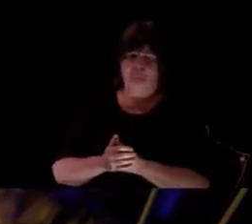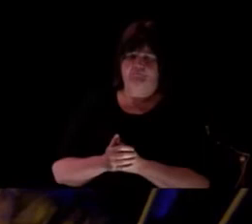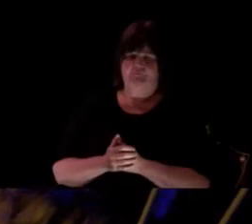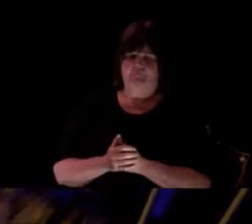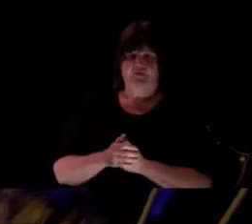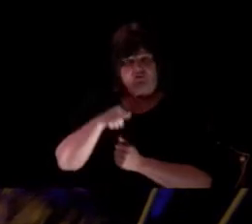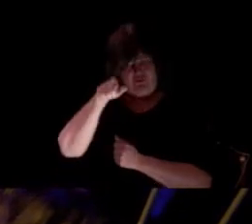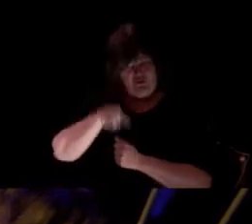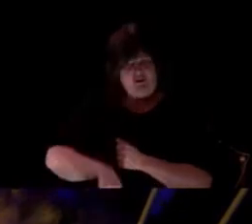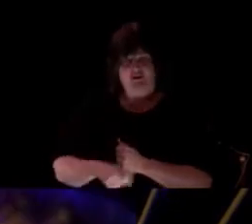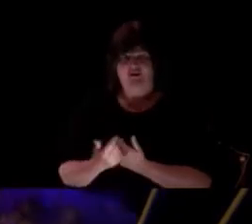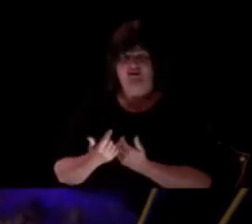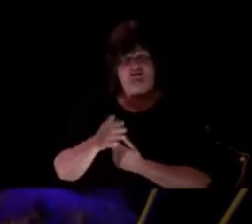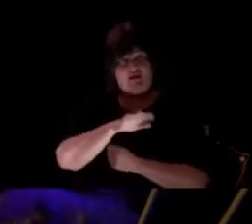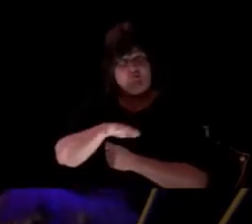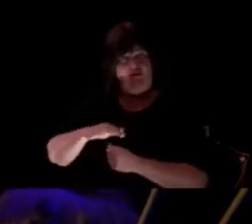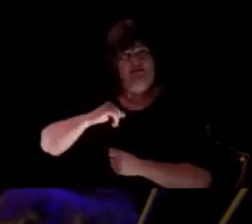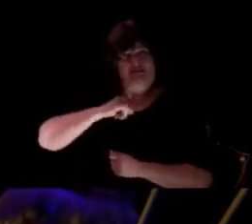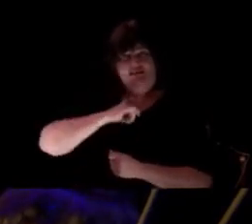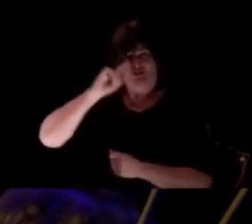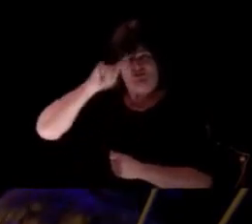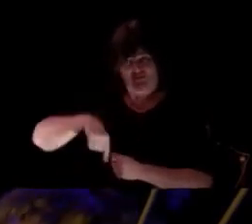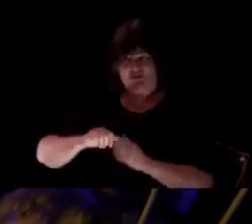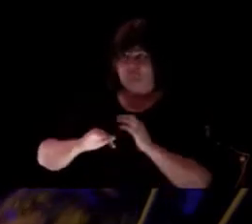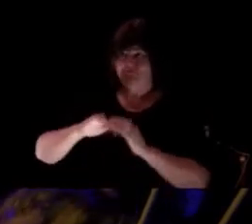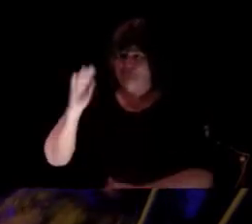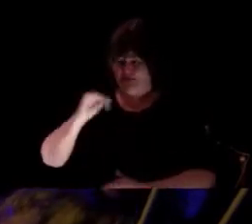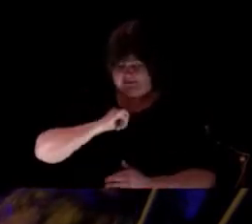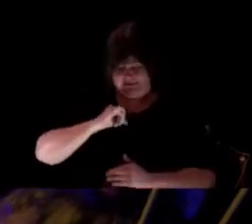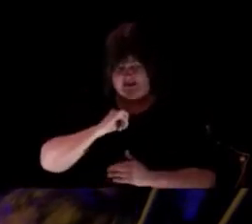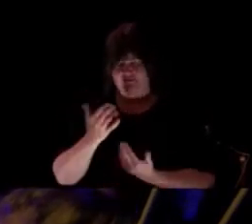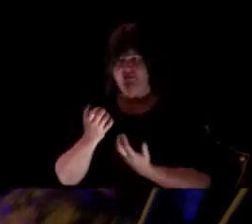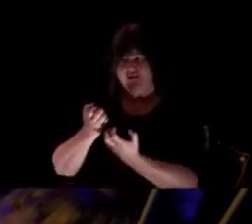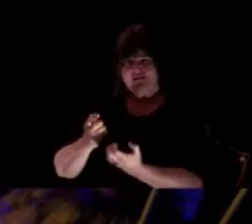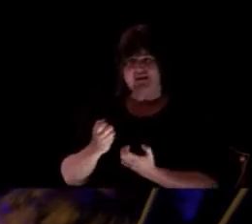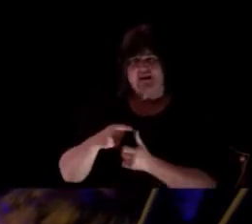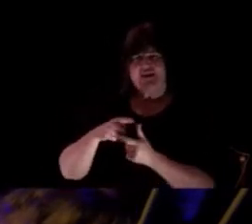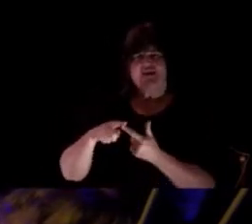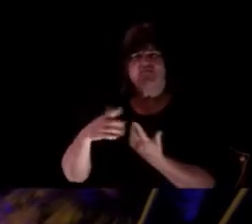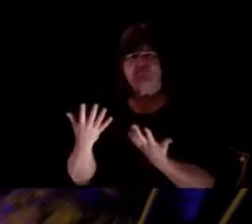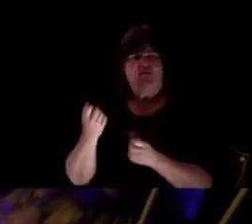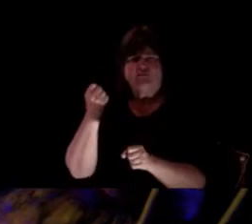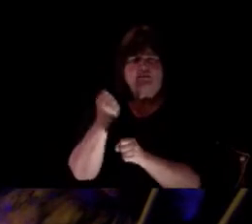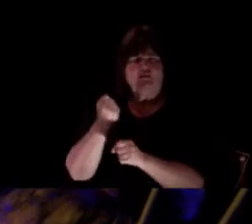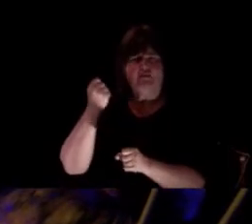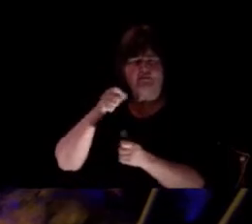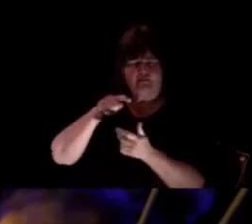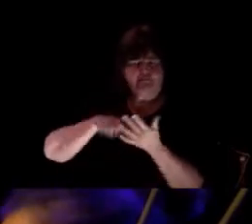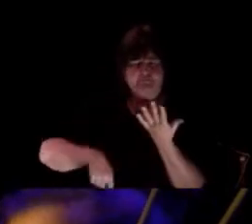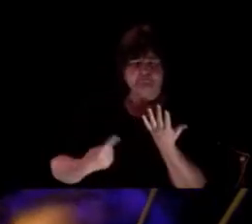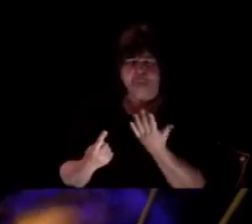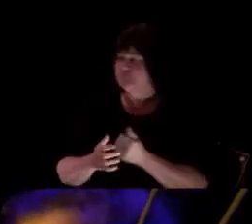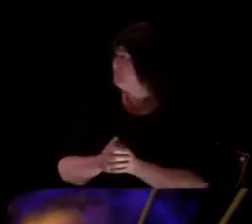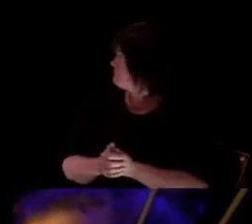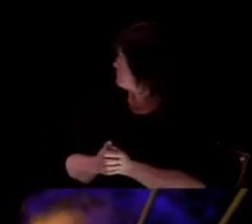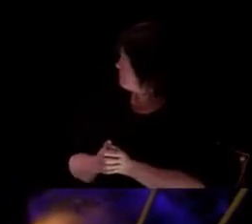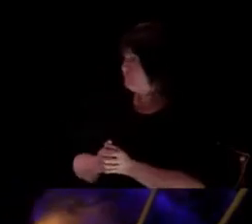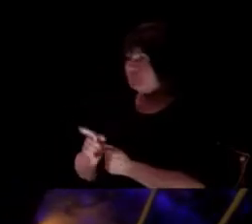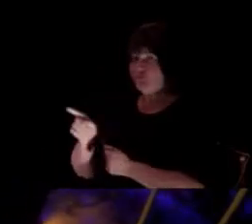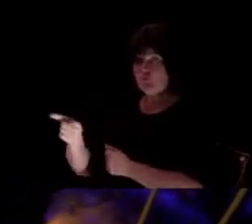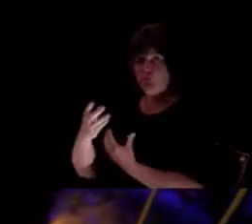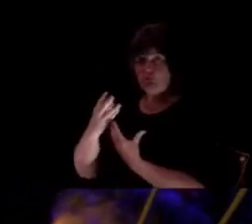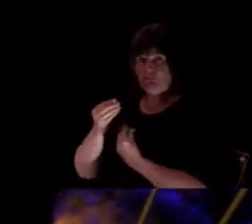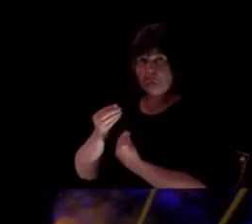som vet mest med seg selv, hva en trenger og hva som er sant. Ja. Og du ble helt